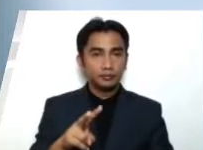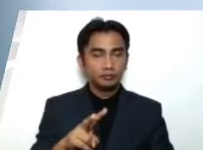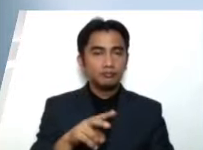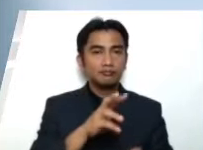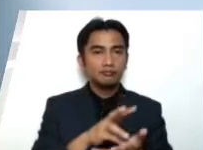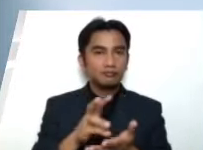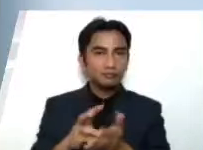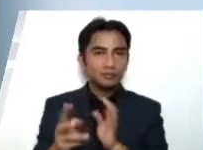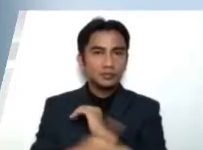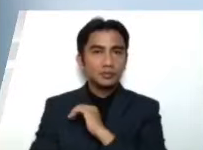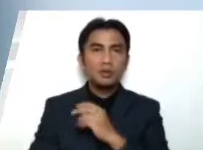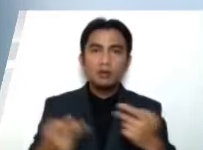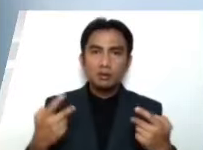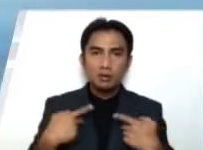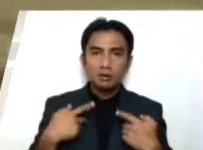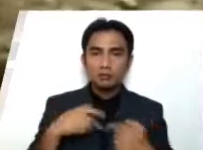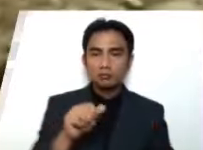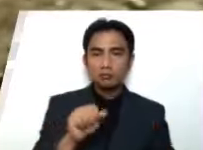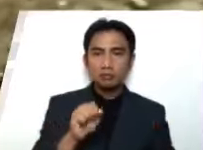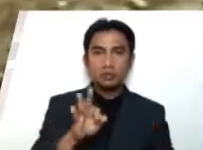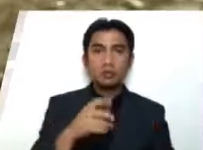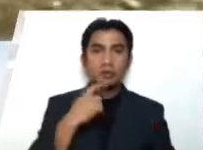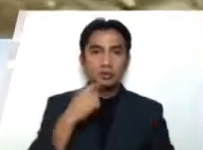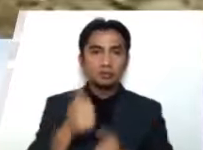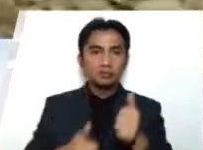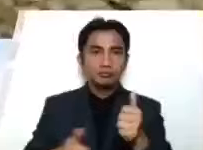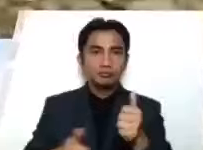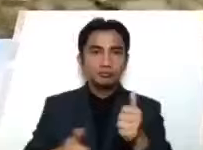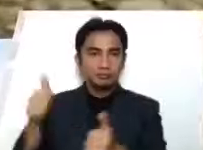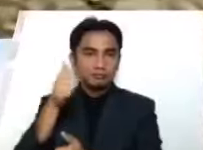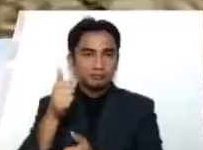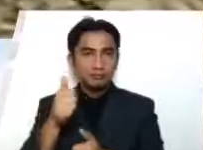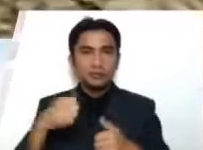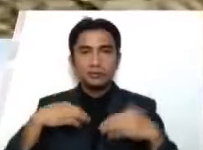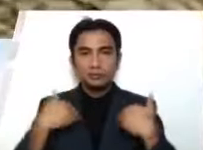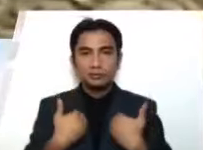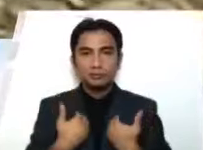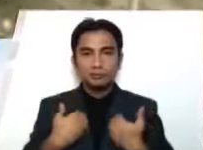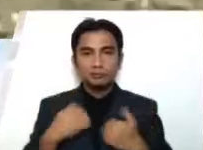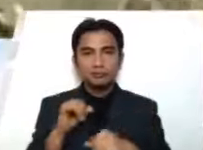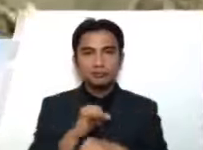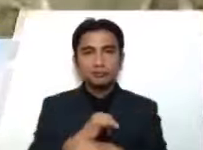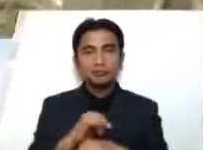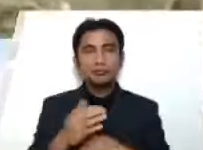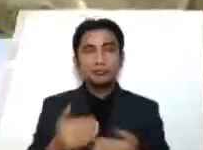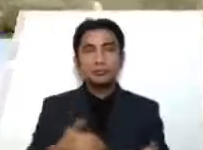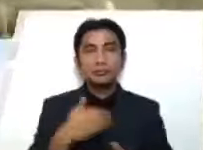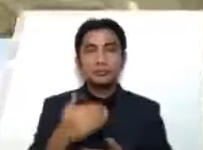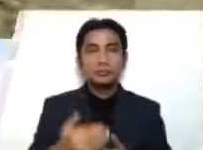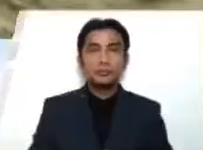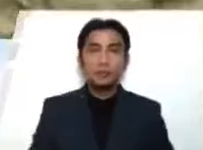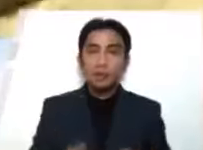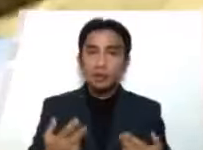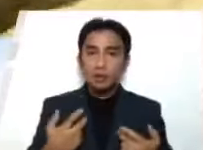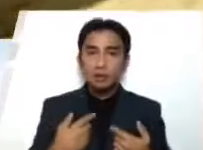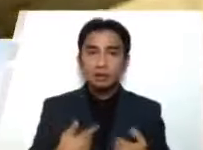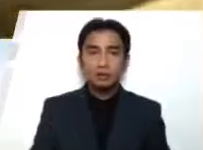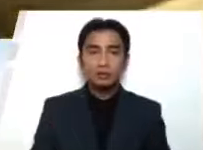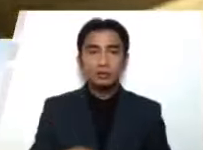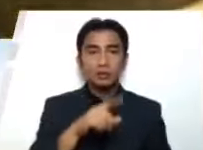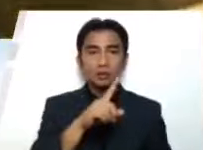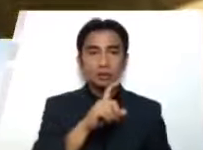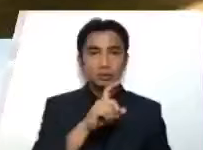ayon sa Bureau of Animal Industry. Sa Davao Occidental, 1,000 piso na lang kung ibenta ang ilang baboy